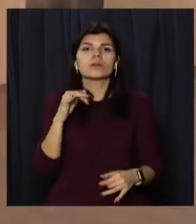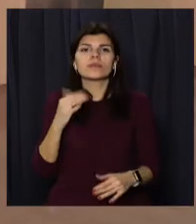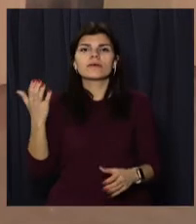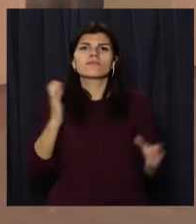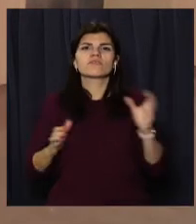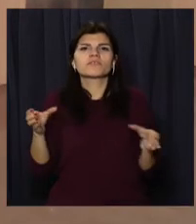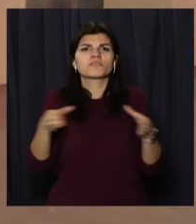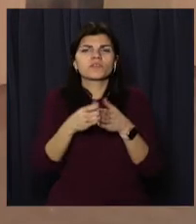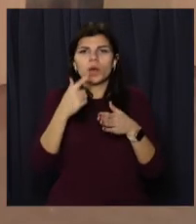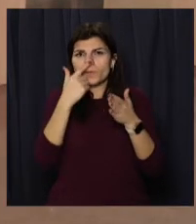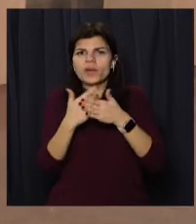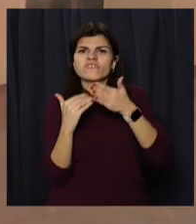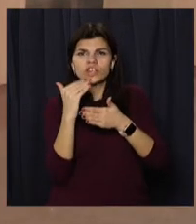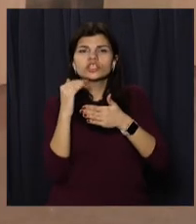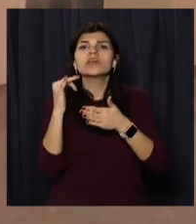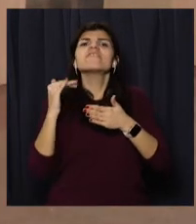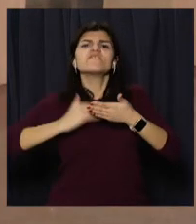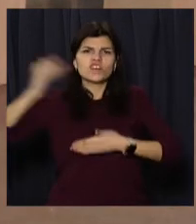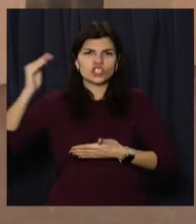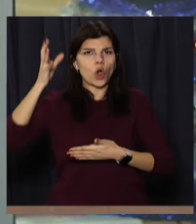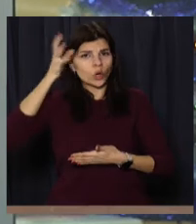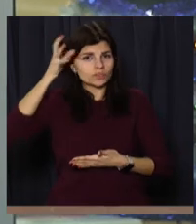фахової, передвищої та вищої освіти.